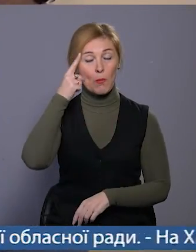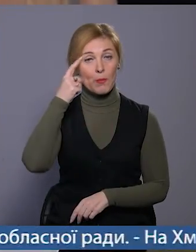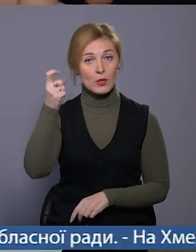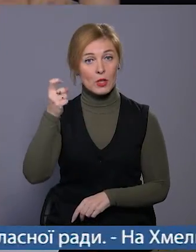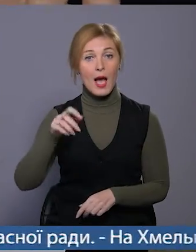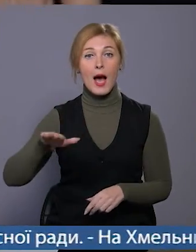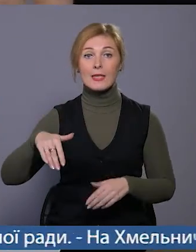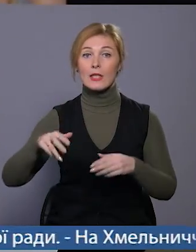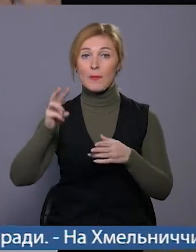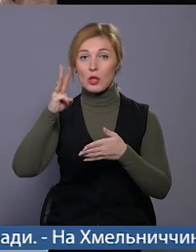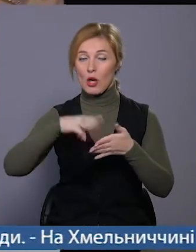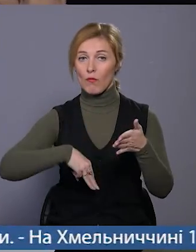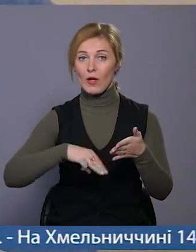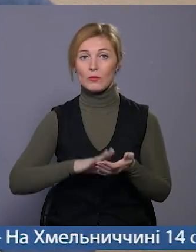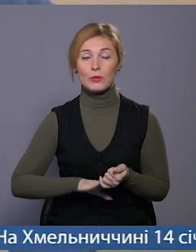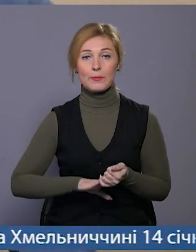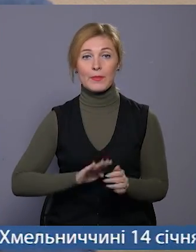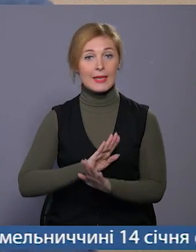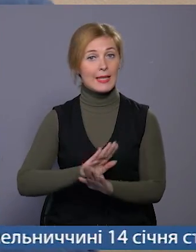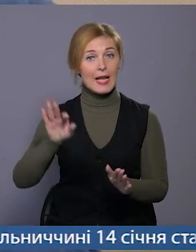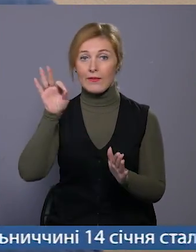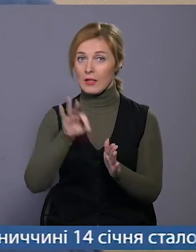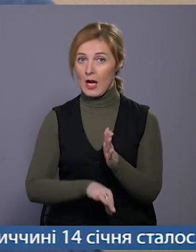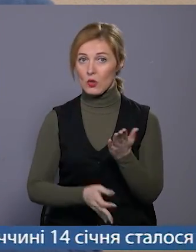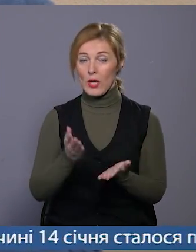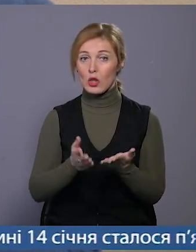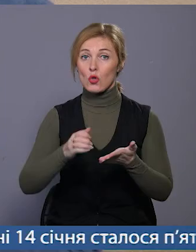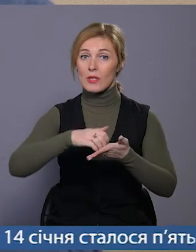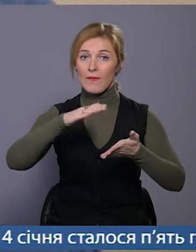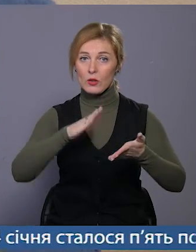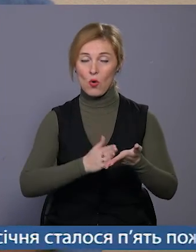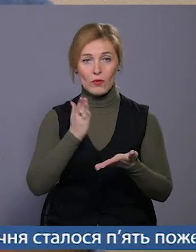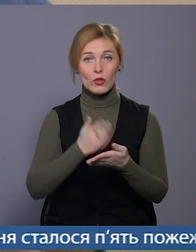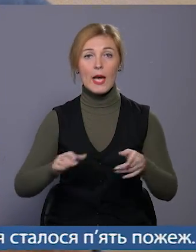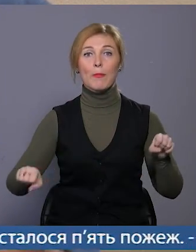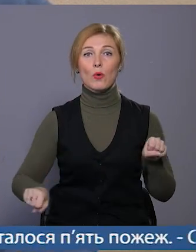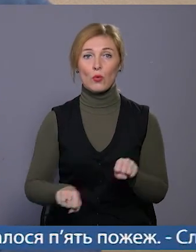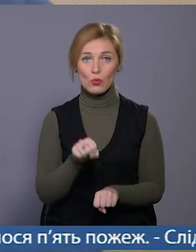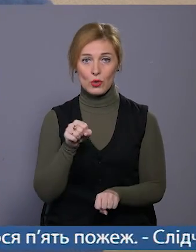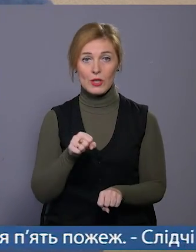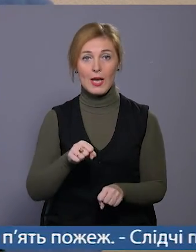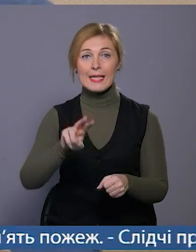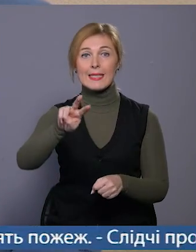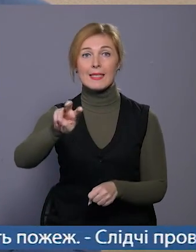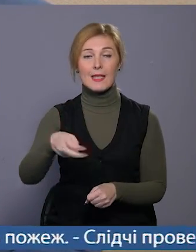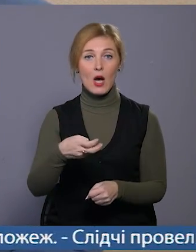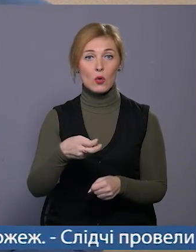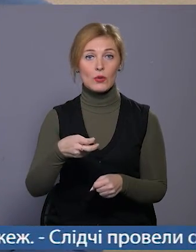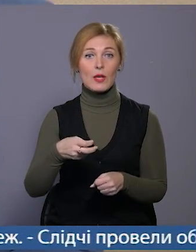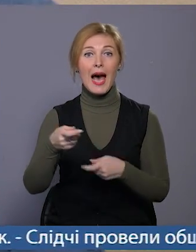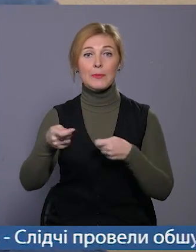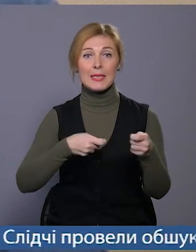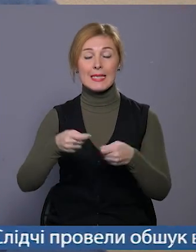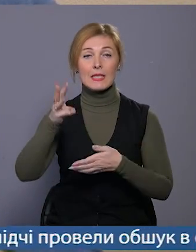а затим штрафуватимуть. Не відразу, якщо зафіксовано є порушення, стягується адміністративний